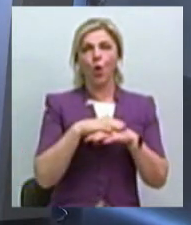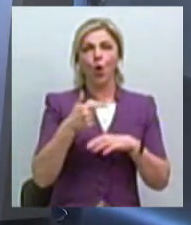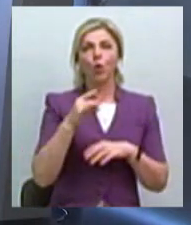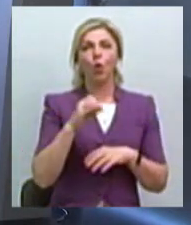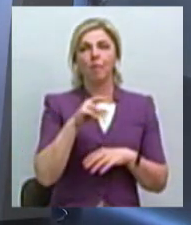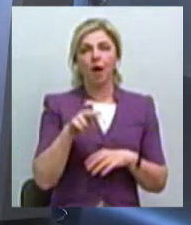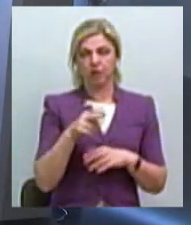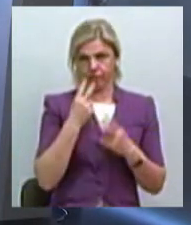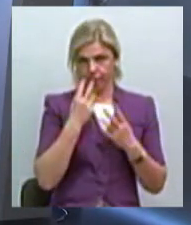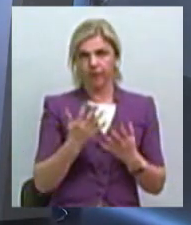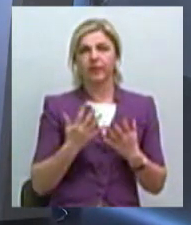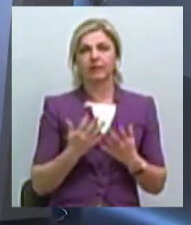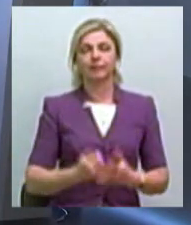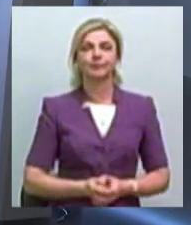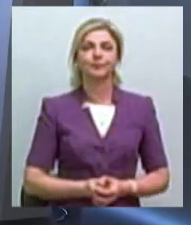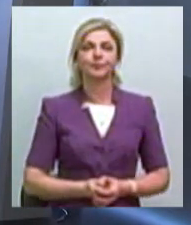видна?